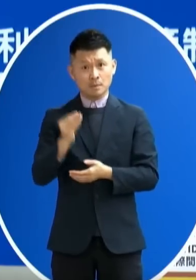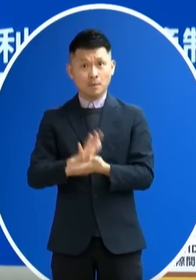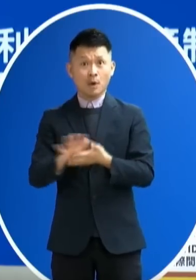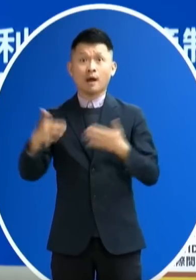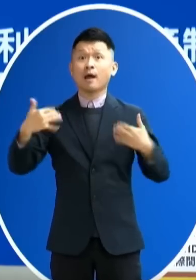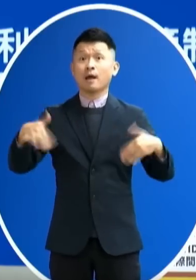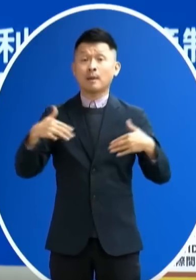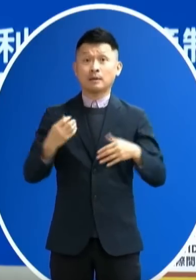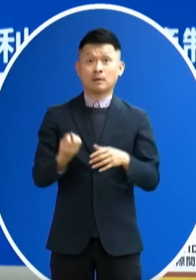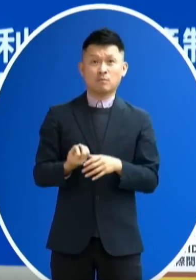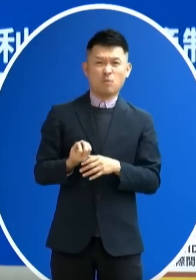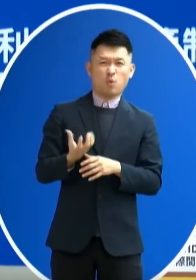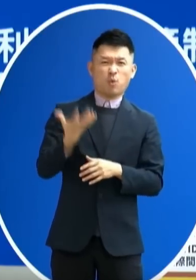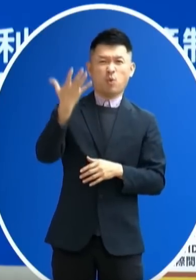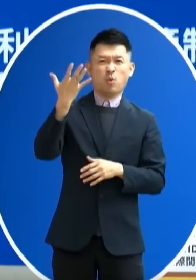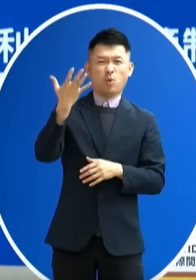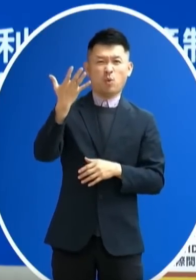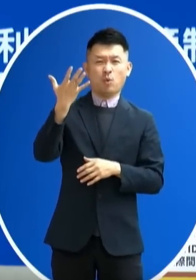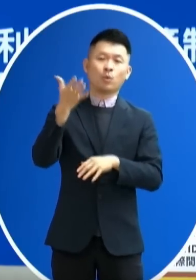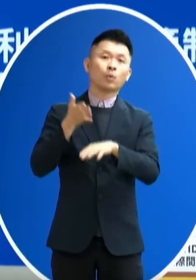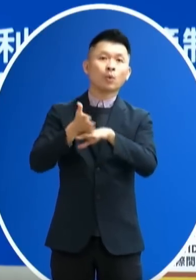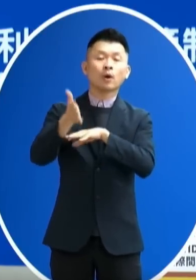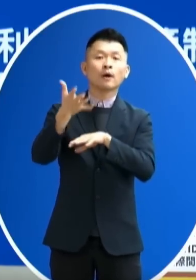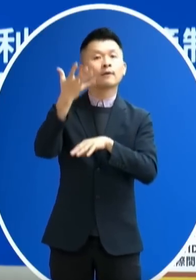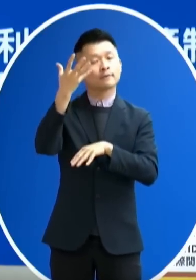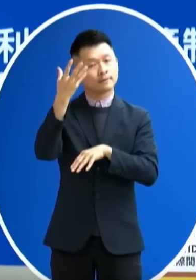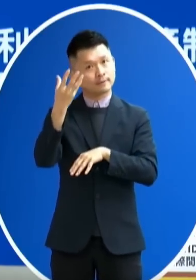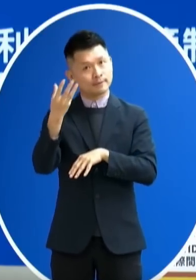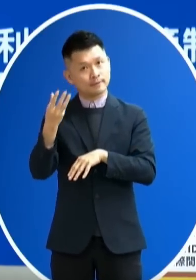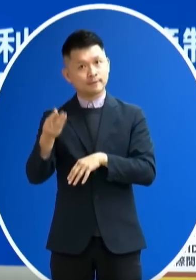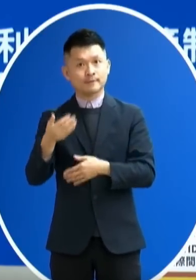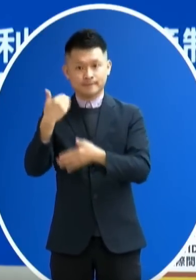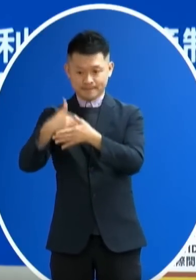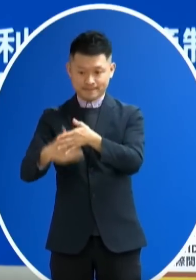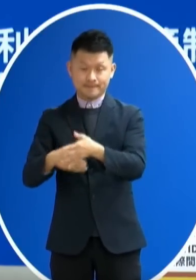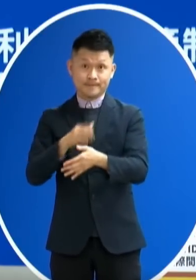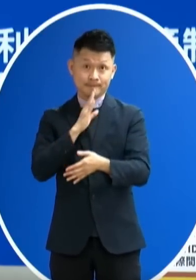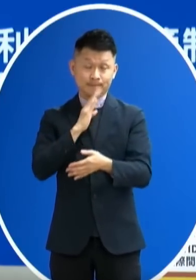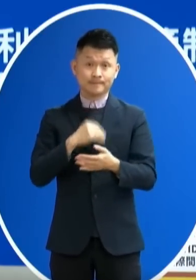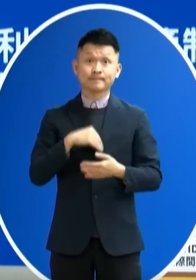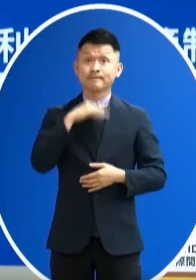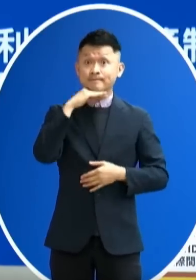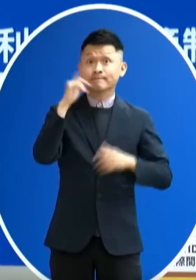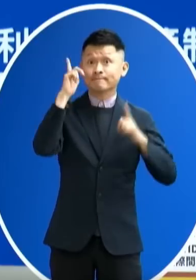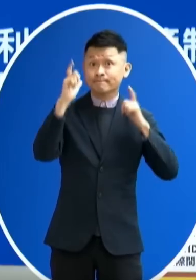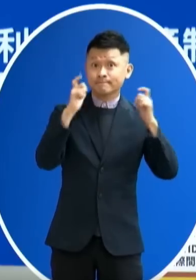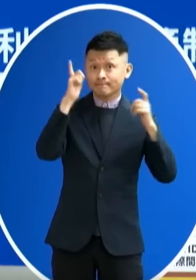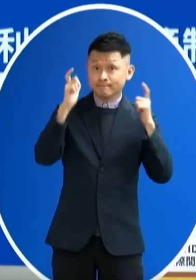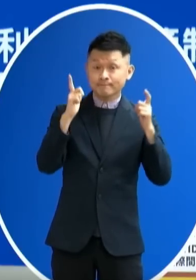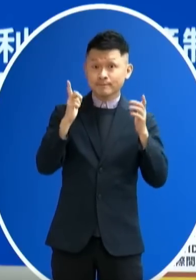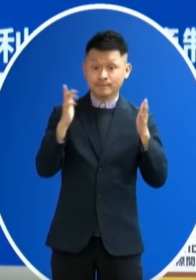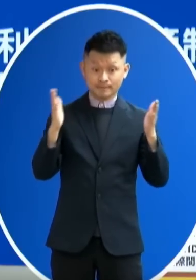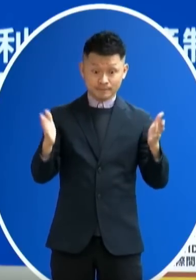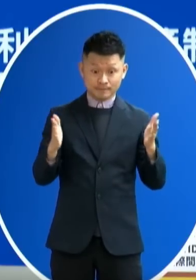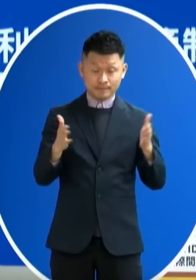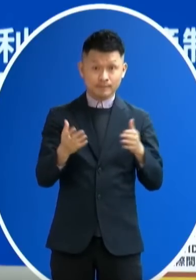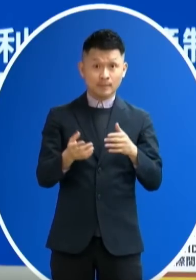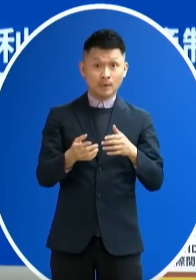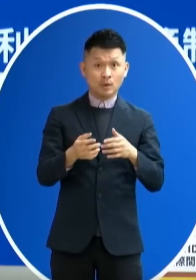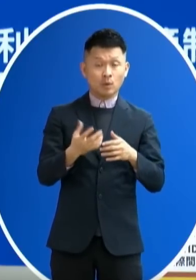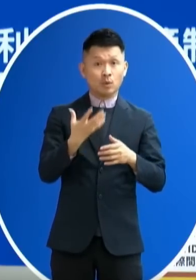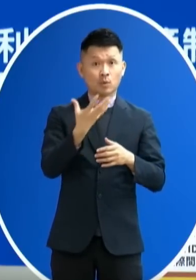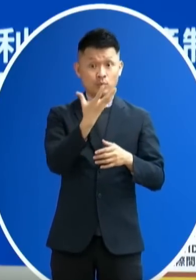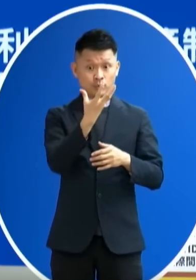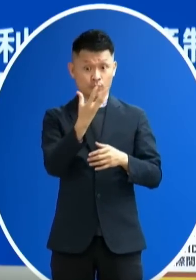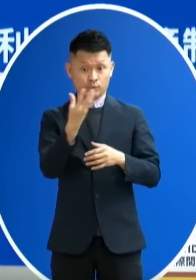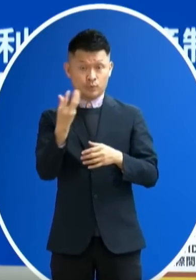三波的这个 高峰已经过了，那所以我想如果接着春节的部分疫情也都稳定的话，我想我们会